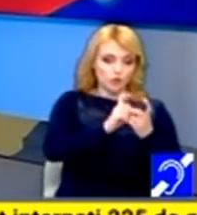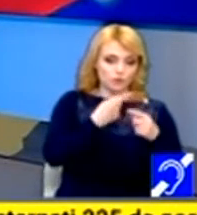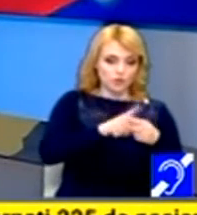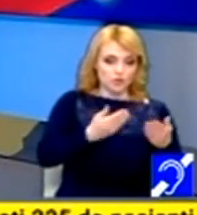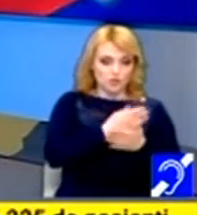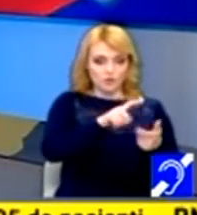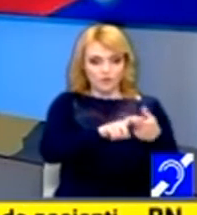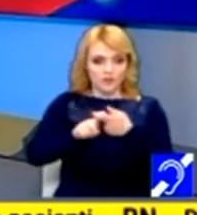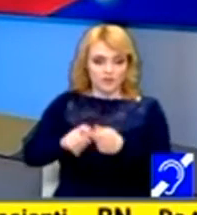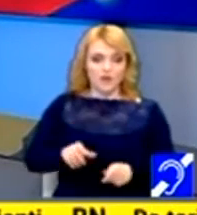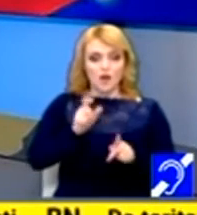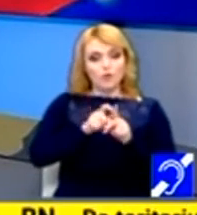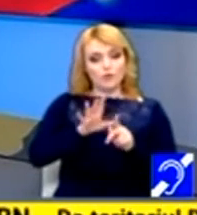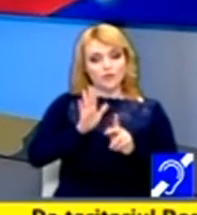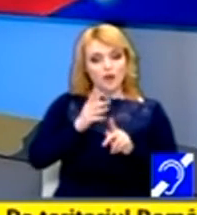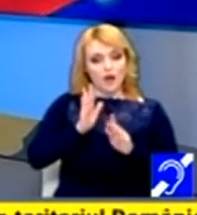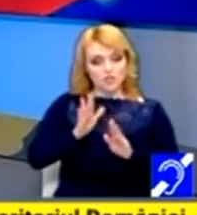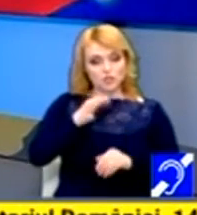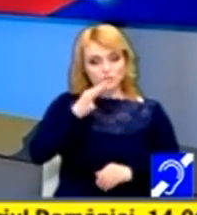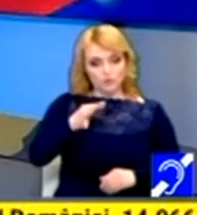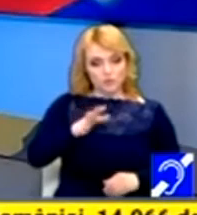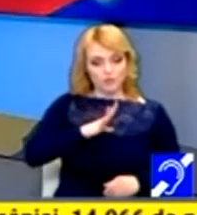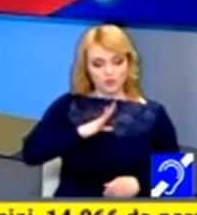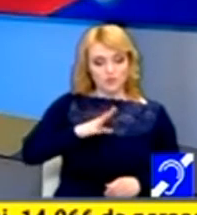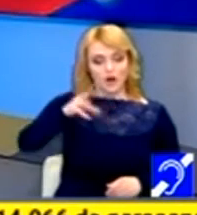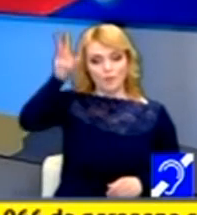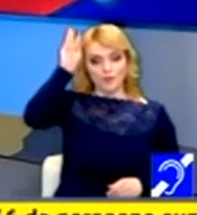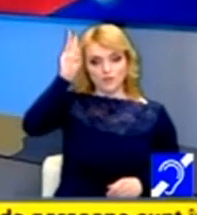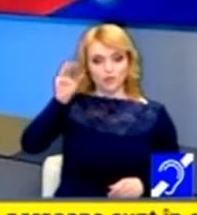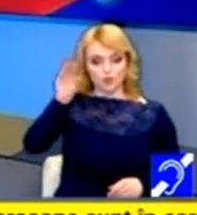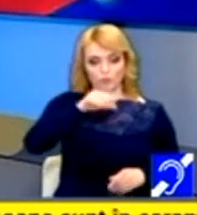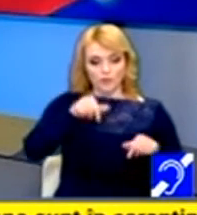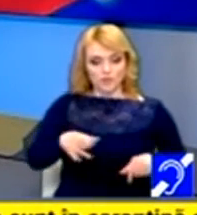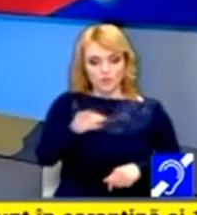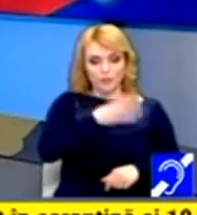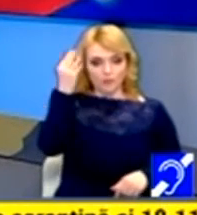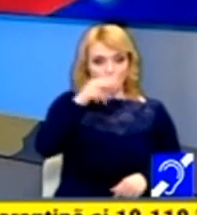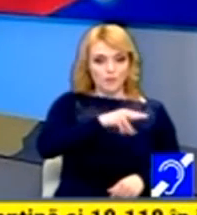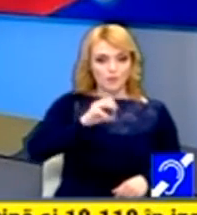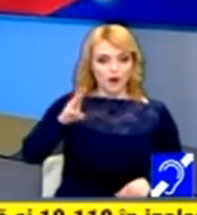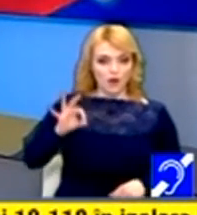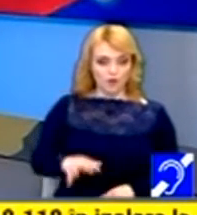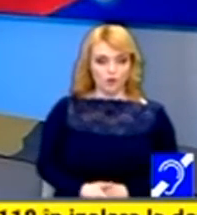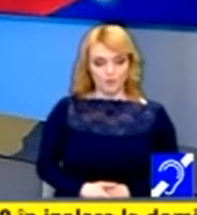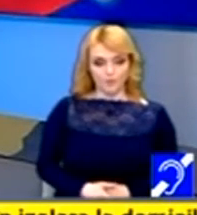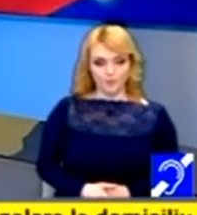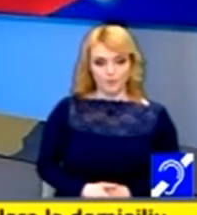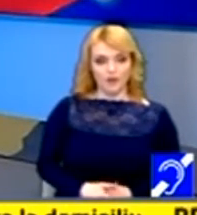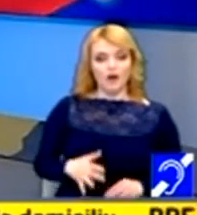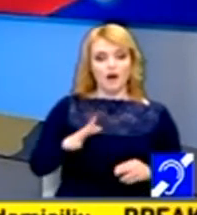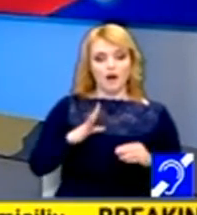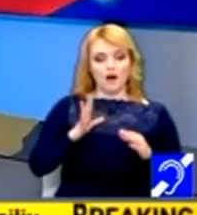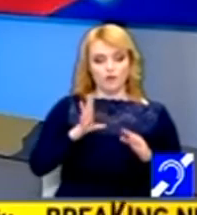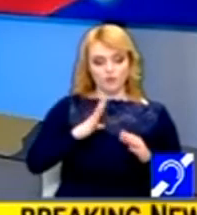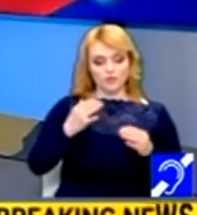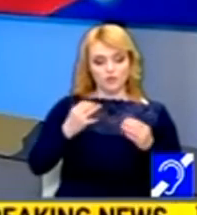aparține ambasadorului Uniunii Europene la Chișinău, excelența sa Peter Mihalco, și a fost făcută în cadrul unei dezbateri online privind asistența